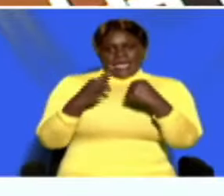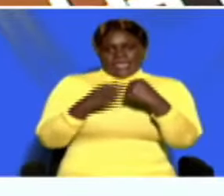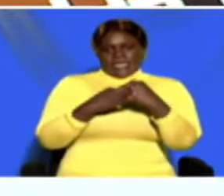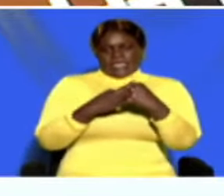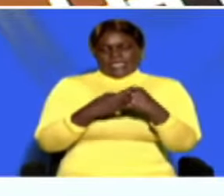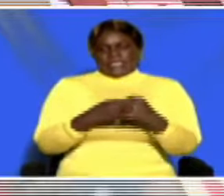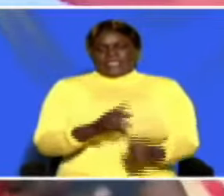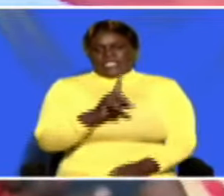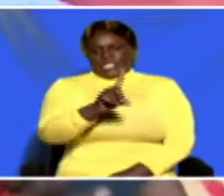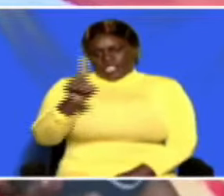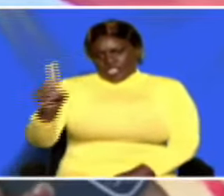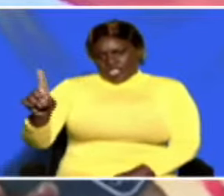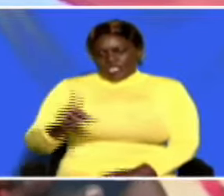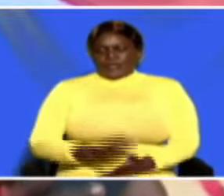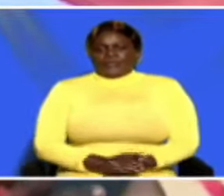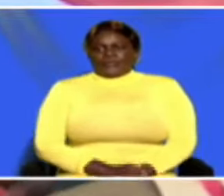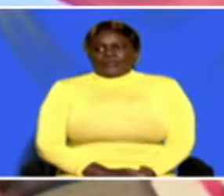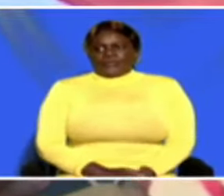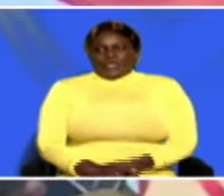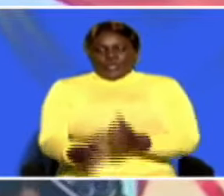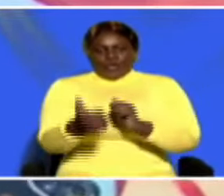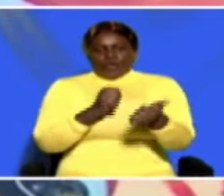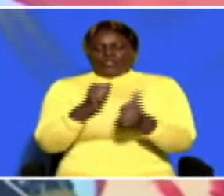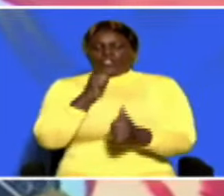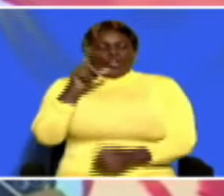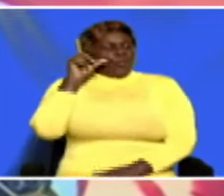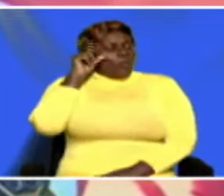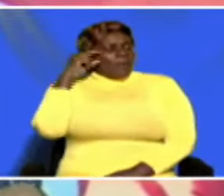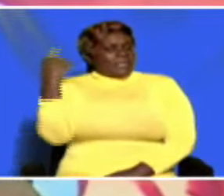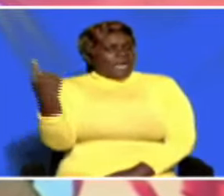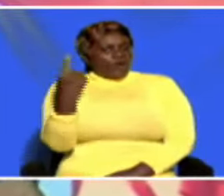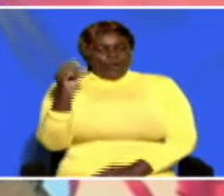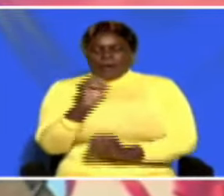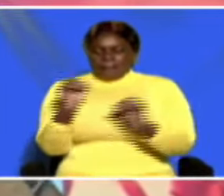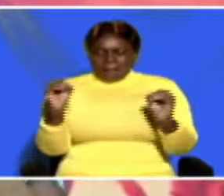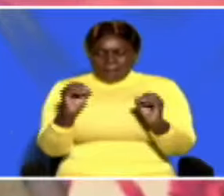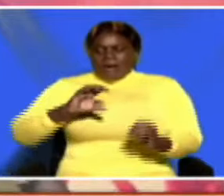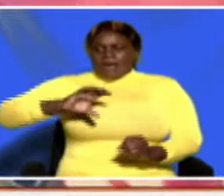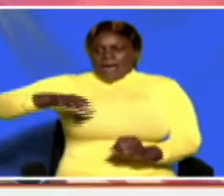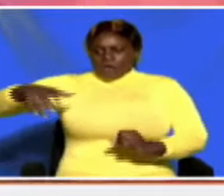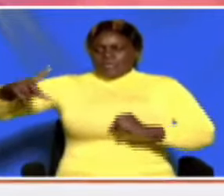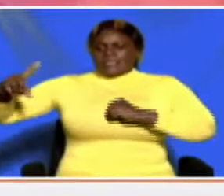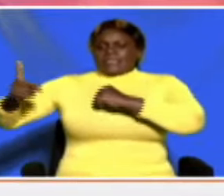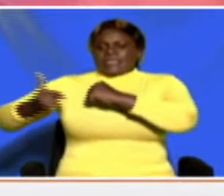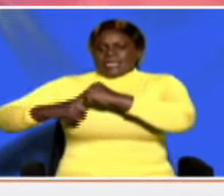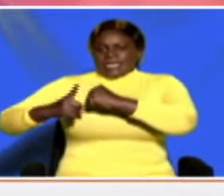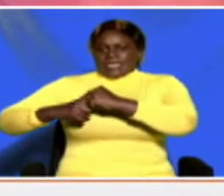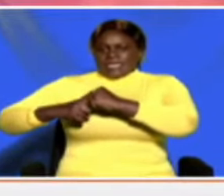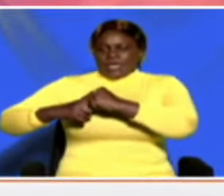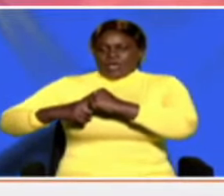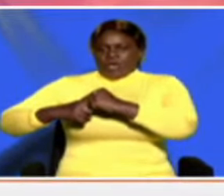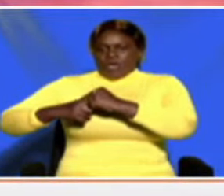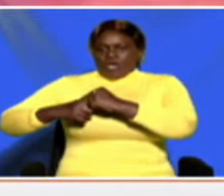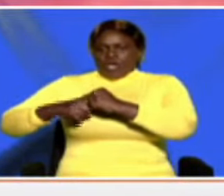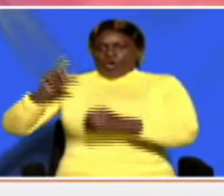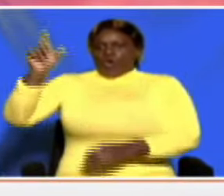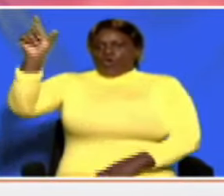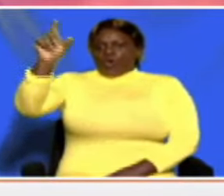kaunti. Hii tournament si ya Mombasa peke yake, mbali ni ya kaunti 6 ambaye zinaungana kwa